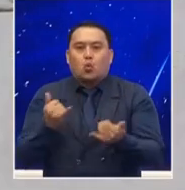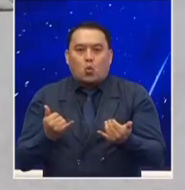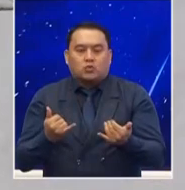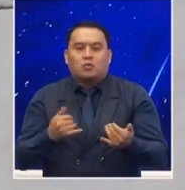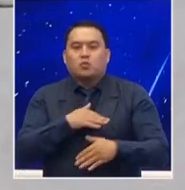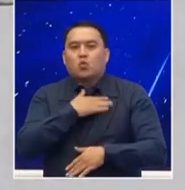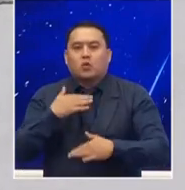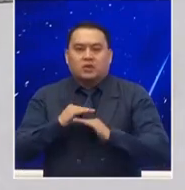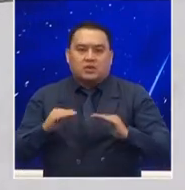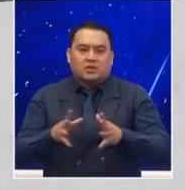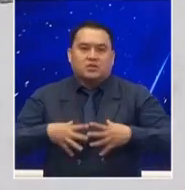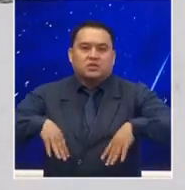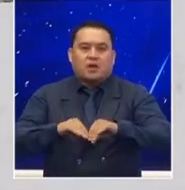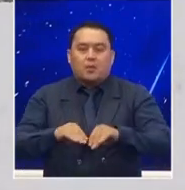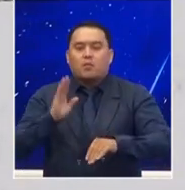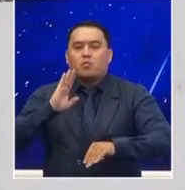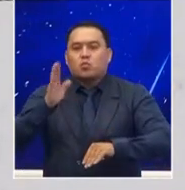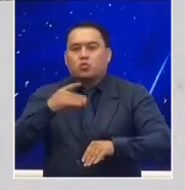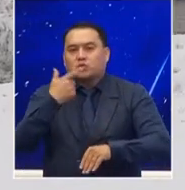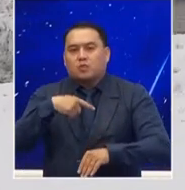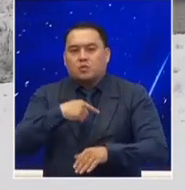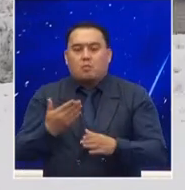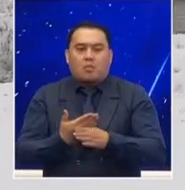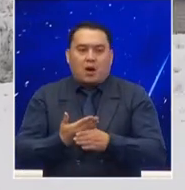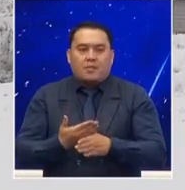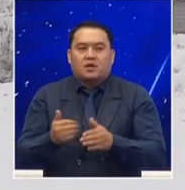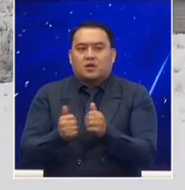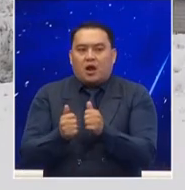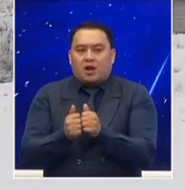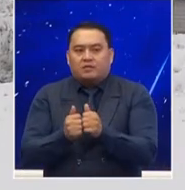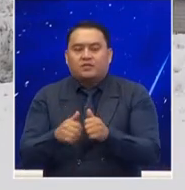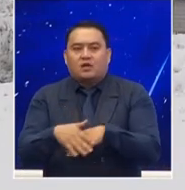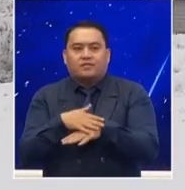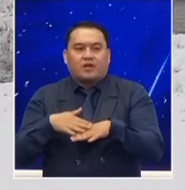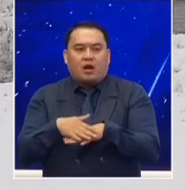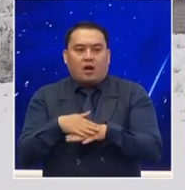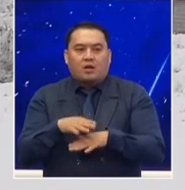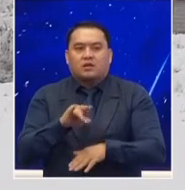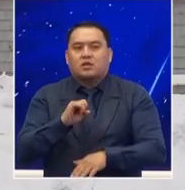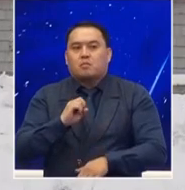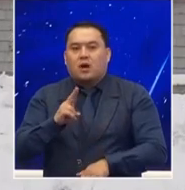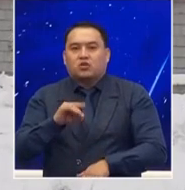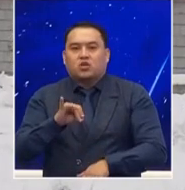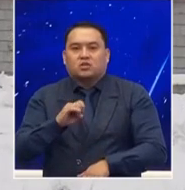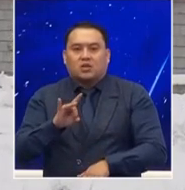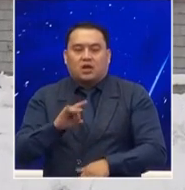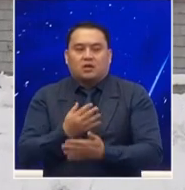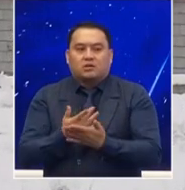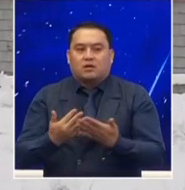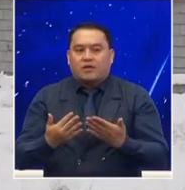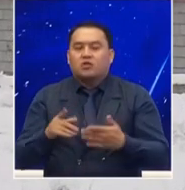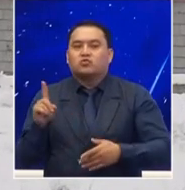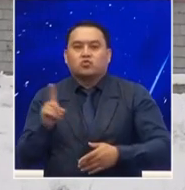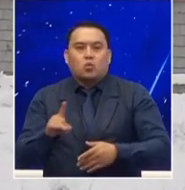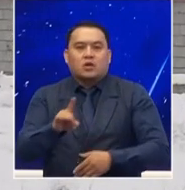основном многодетные семьи, а в дальнейшем сможет помогать и жителям близлежащих массивов, таких как Антамах, Жастар и прочих. Отметил,